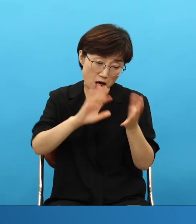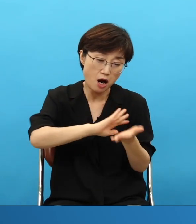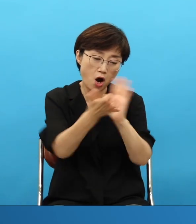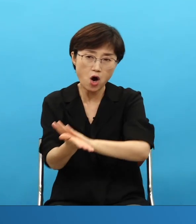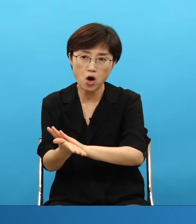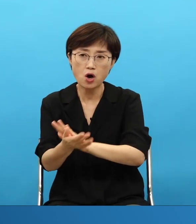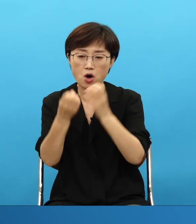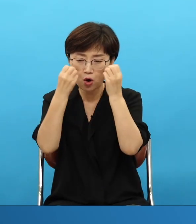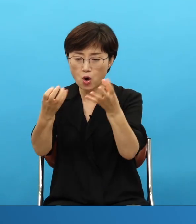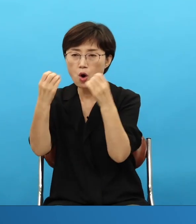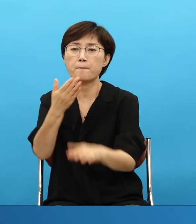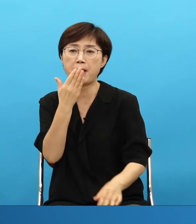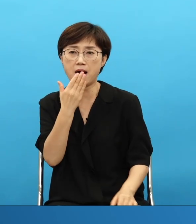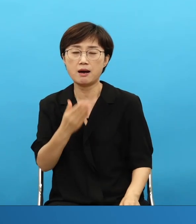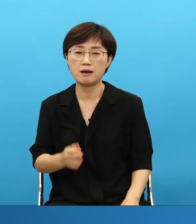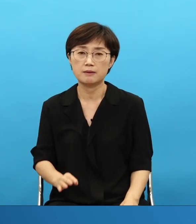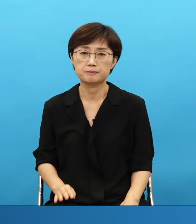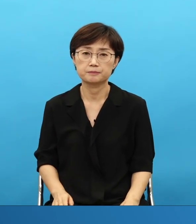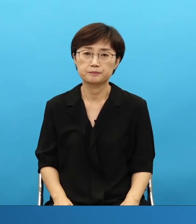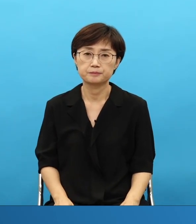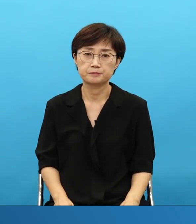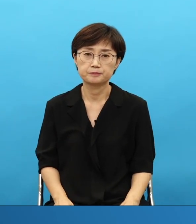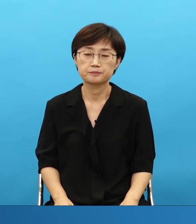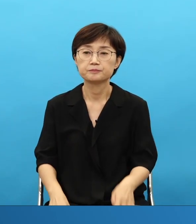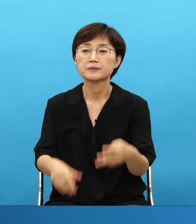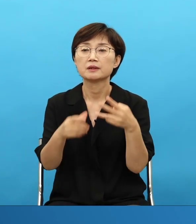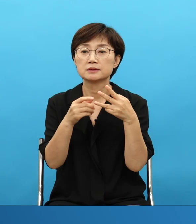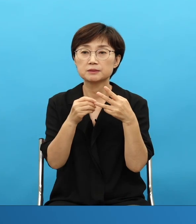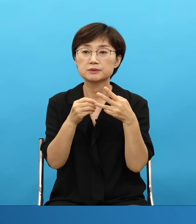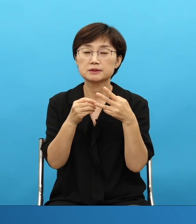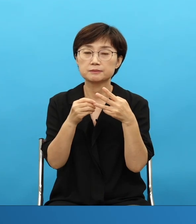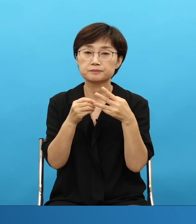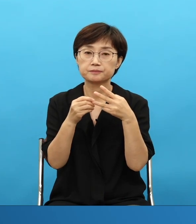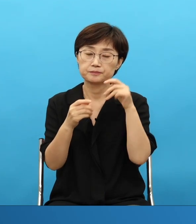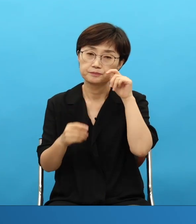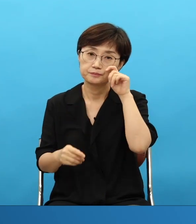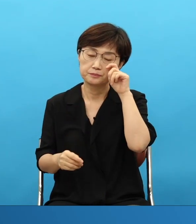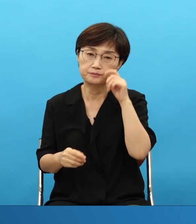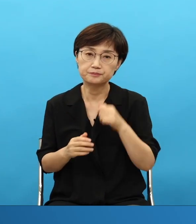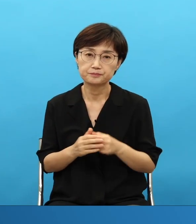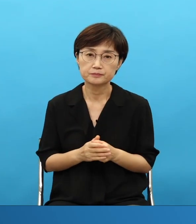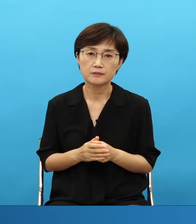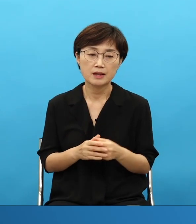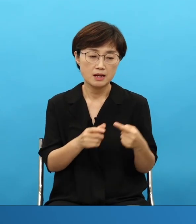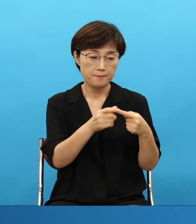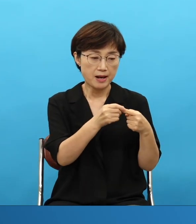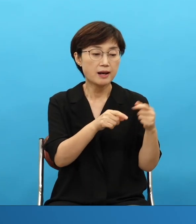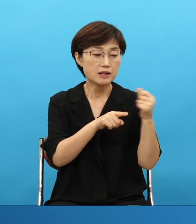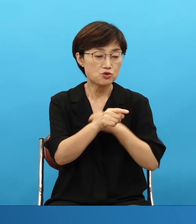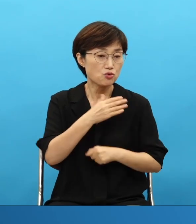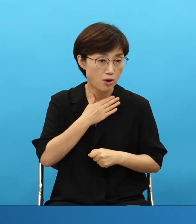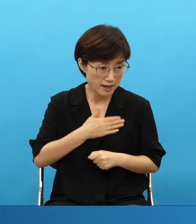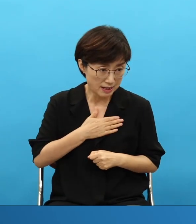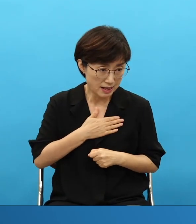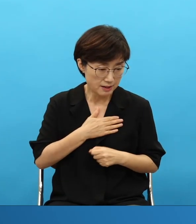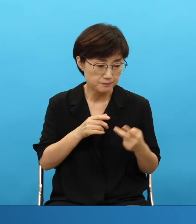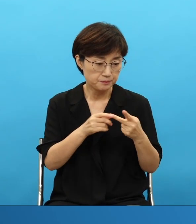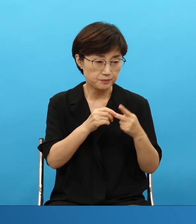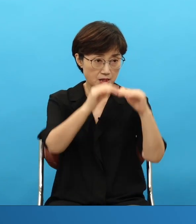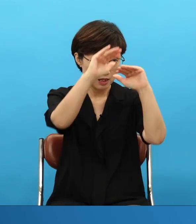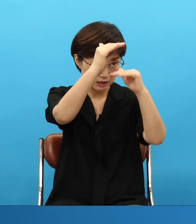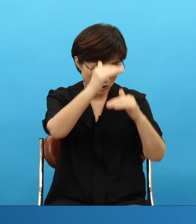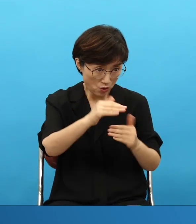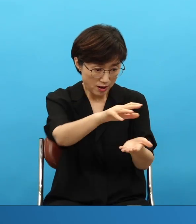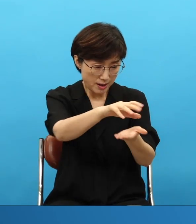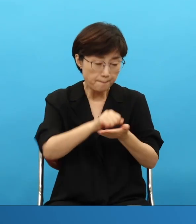recreation of the world will take place. 세 번째입니다. Number 3. 이유를 알고 내용 가졌으면 더 중요한